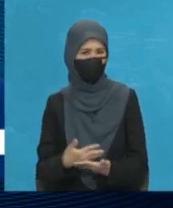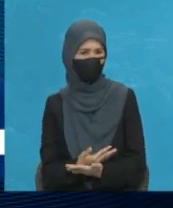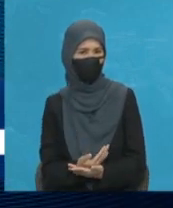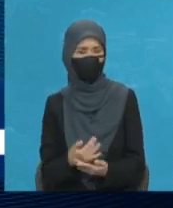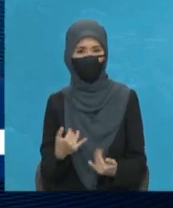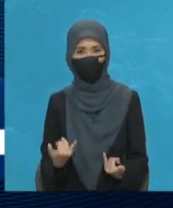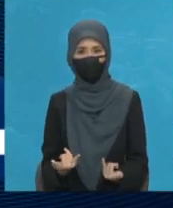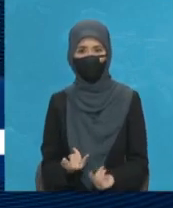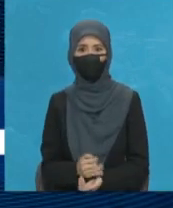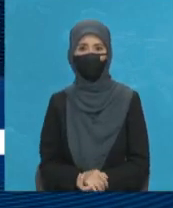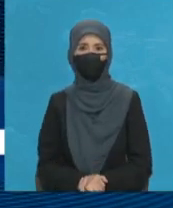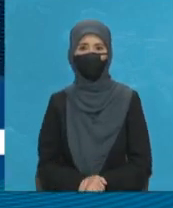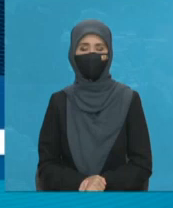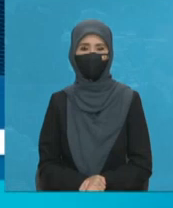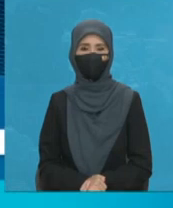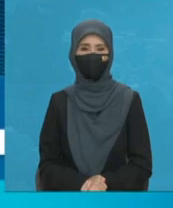bisa